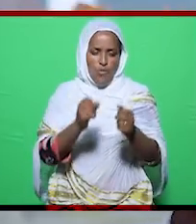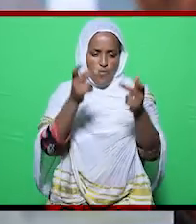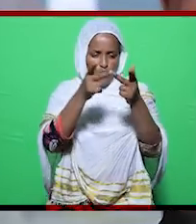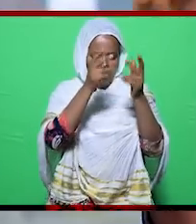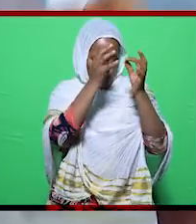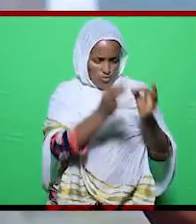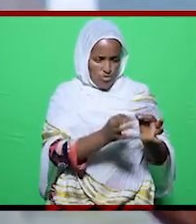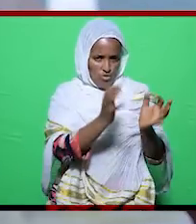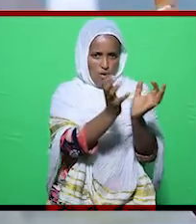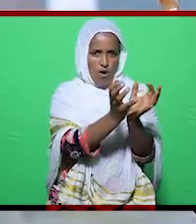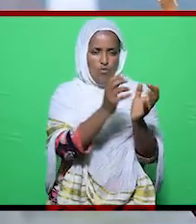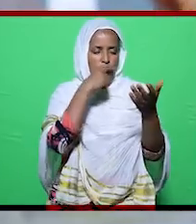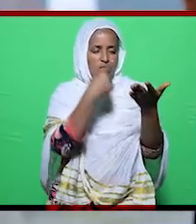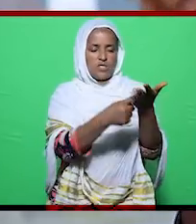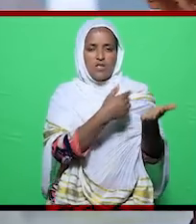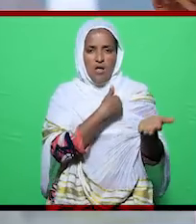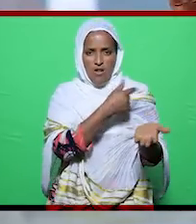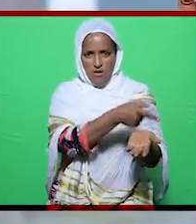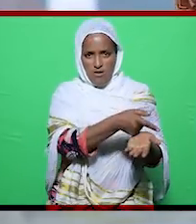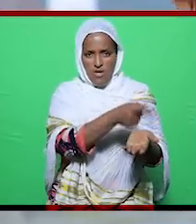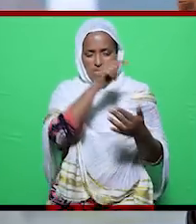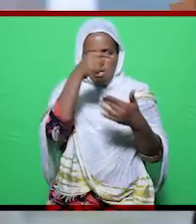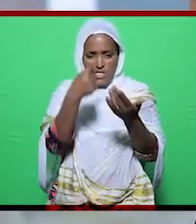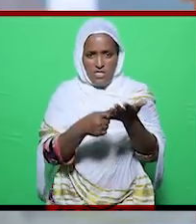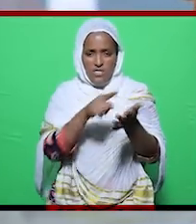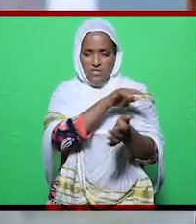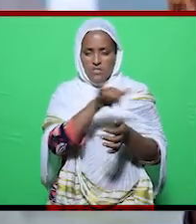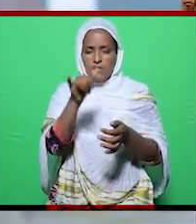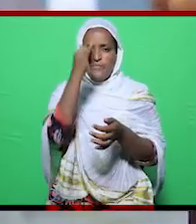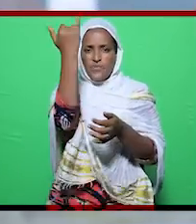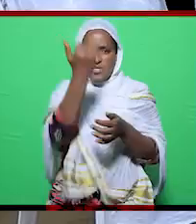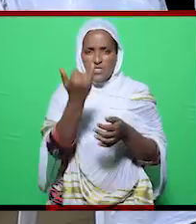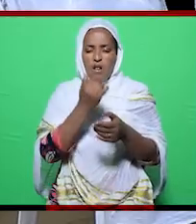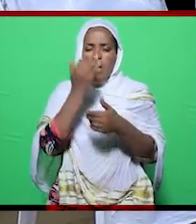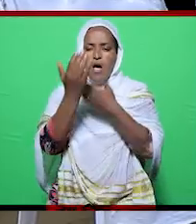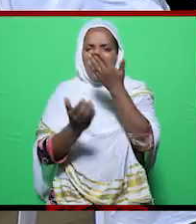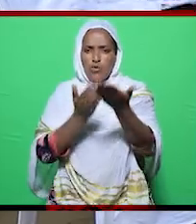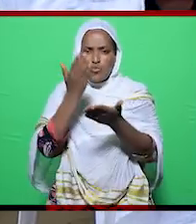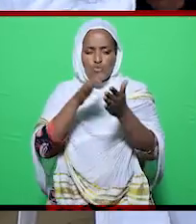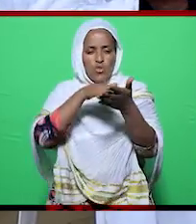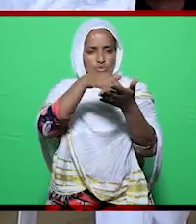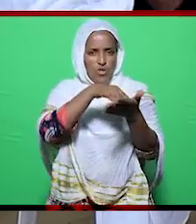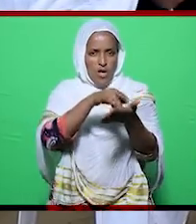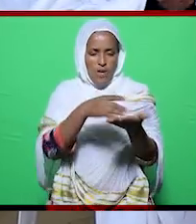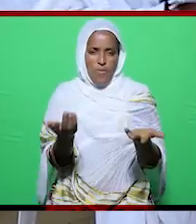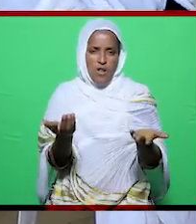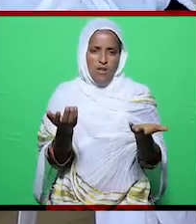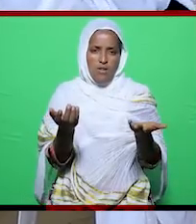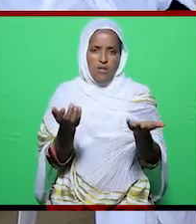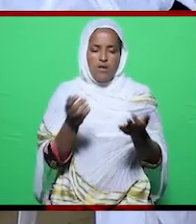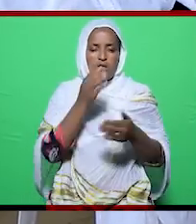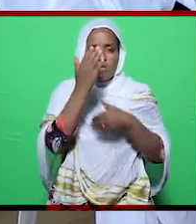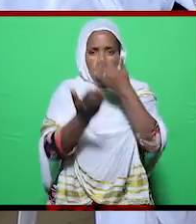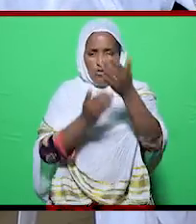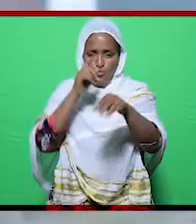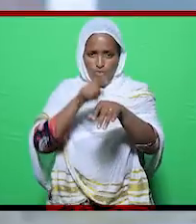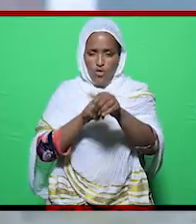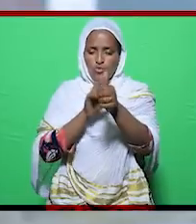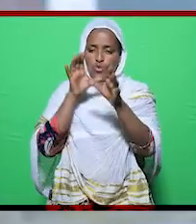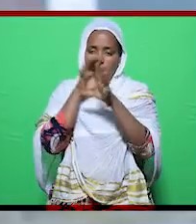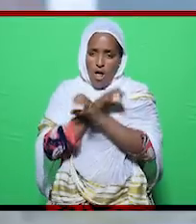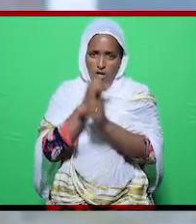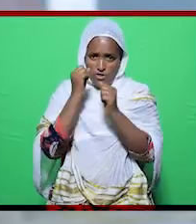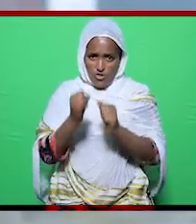ወደ ኋላ ሄዶ ሪፈር ማድረግ ስለሚቻል ማለት ስላሉ ባለቤቶቻቸውም ስላሉ የሚጠየቁ ሊቃውንትም ስላሉ እነሱም መጠየቅ ይችላሉ። በቦታ ተወስኖ